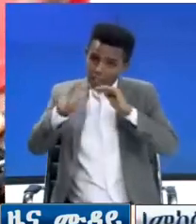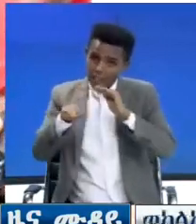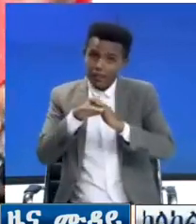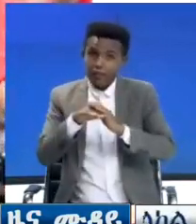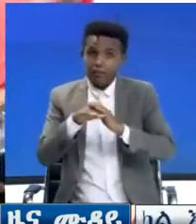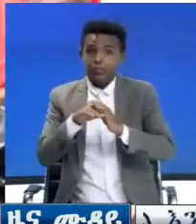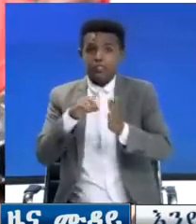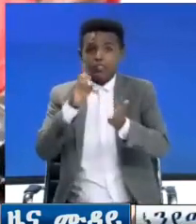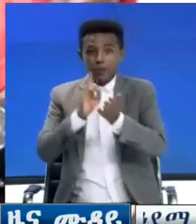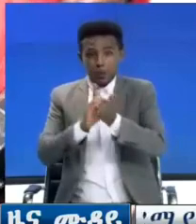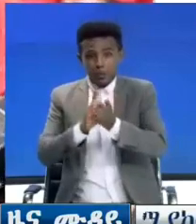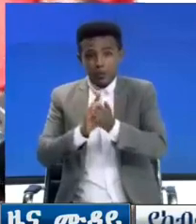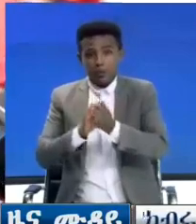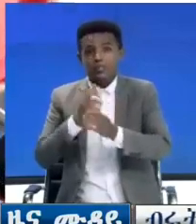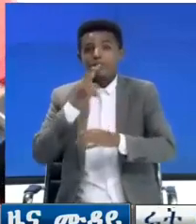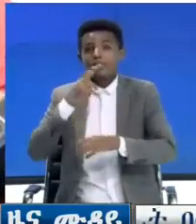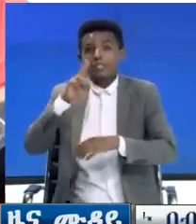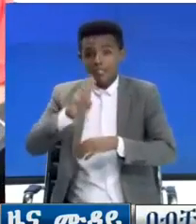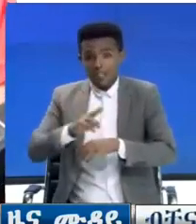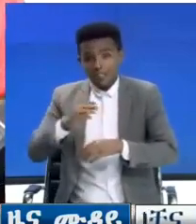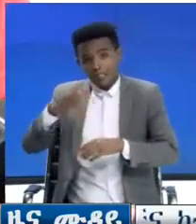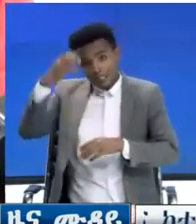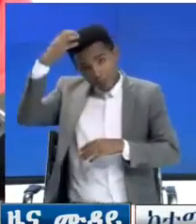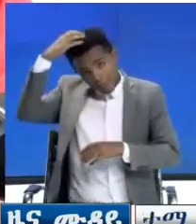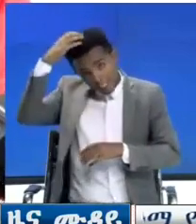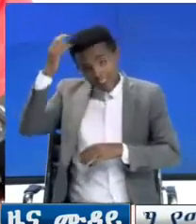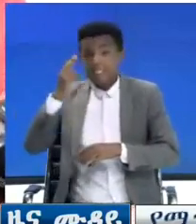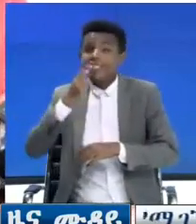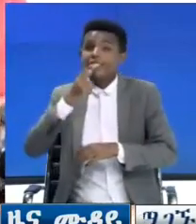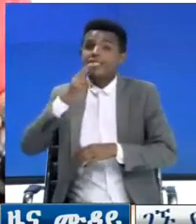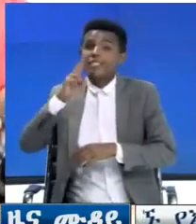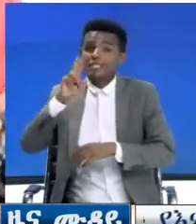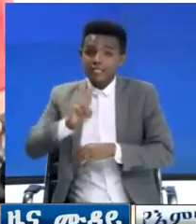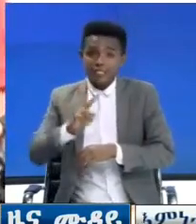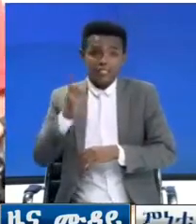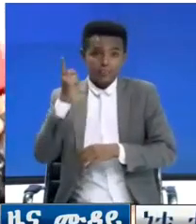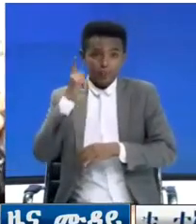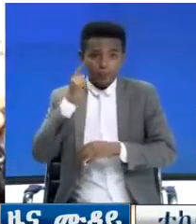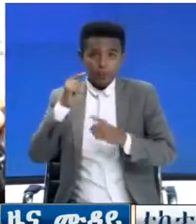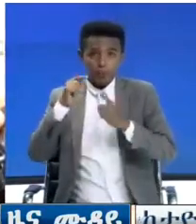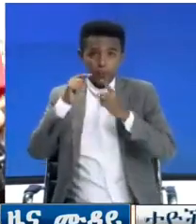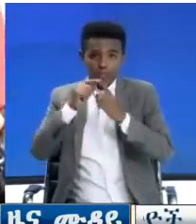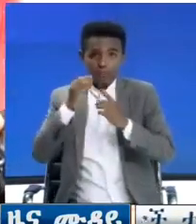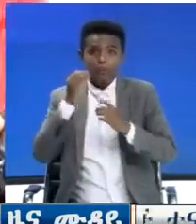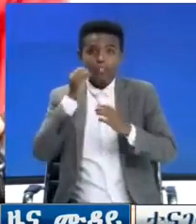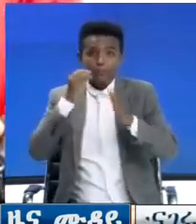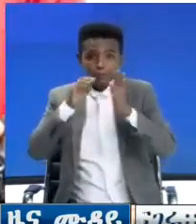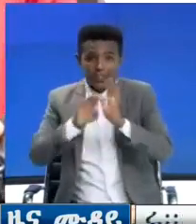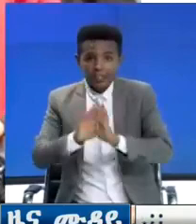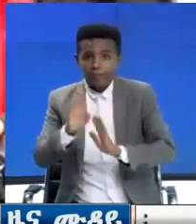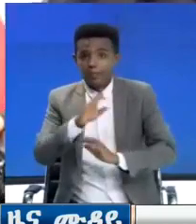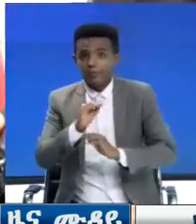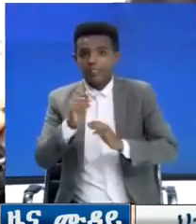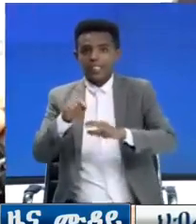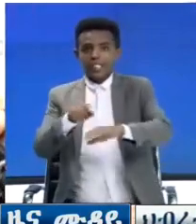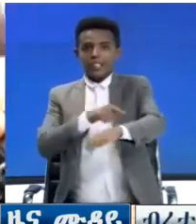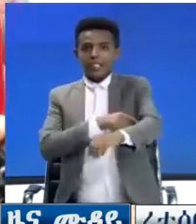የሐኪሞችን ትእዛዝ የመንግስትን ትእዛዝ ሰምተን ወደ ቤታችን ብንገባ ርቀታችንን